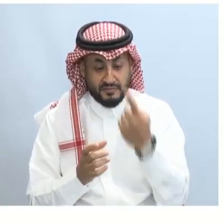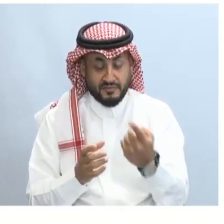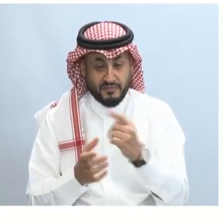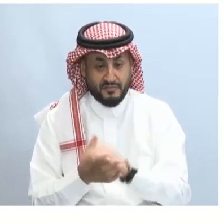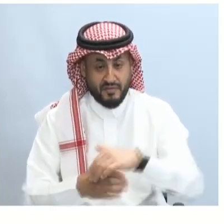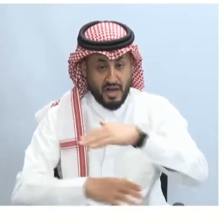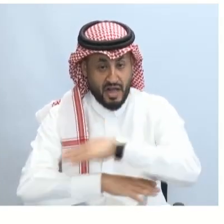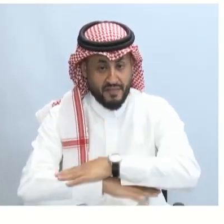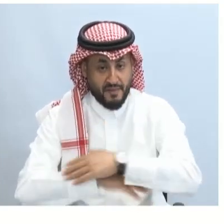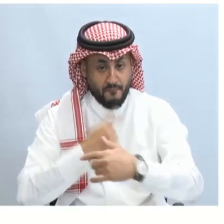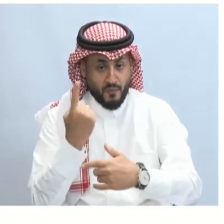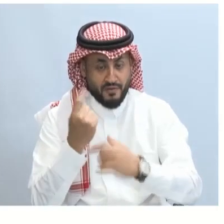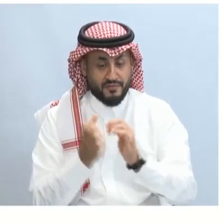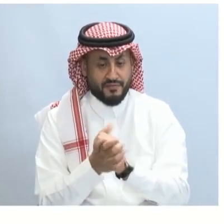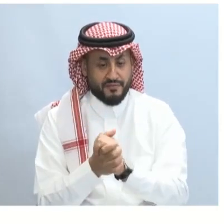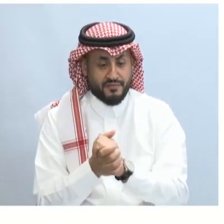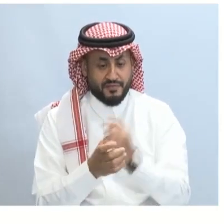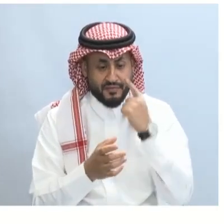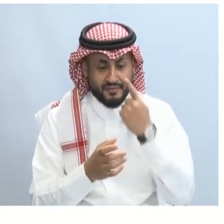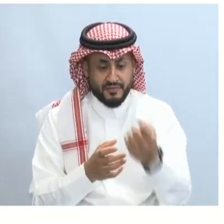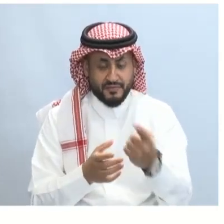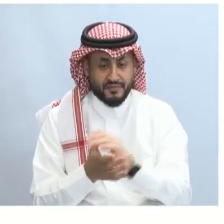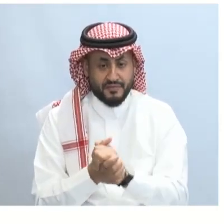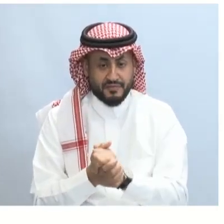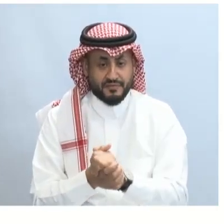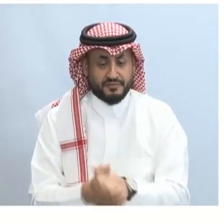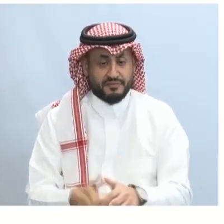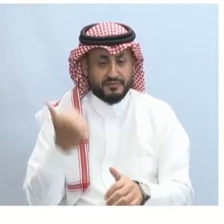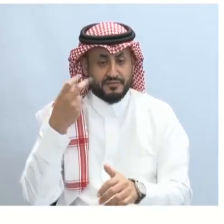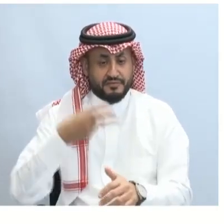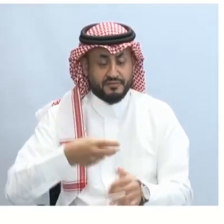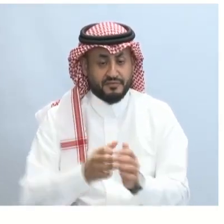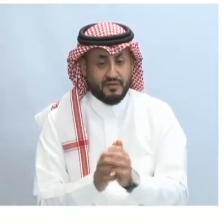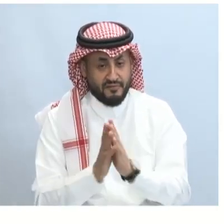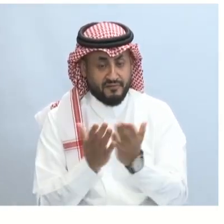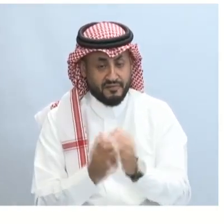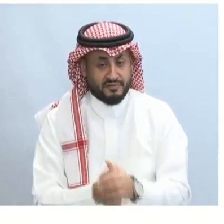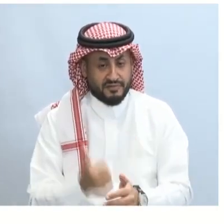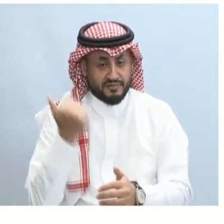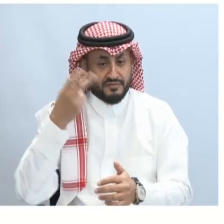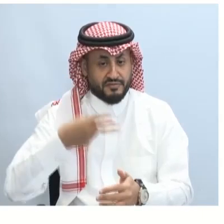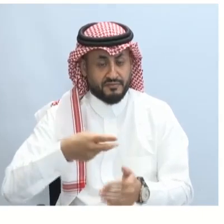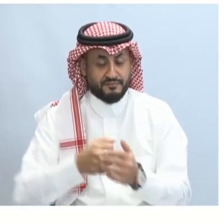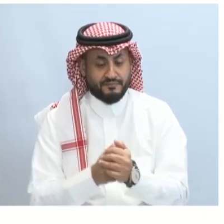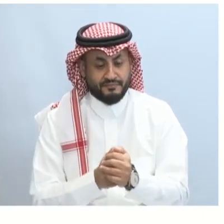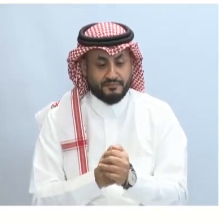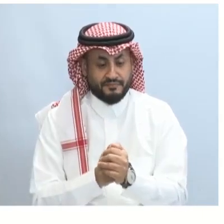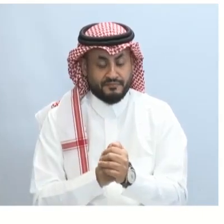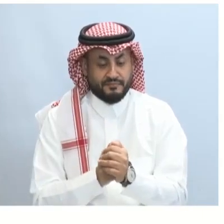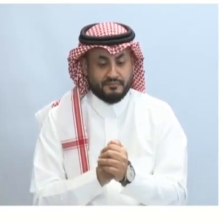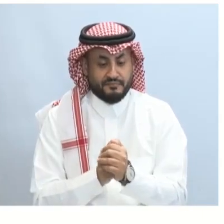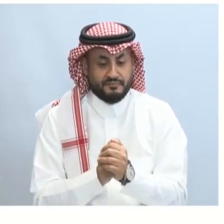واحد وهو في صفحه 26 في صفحه 26 هذه الصفحه صفحه